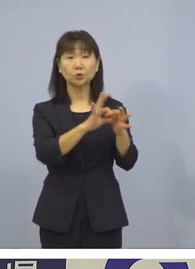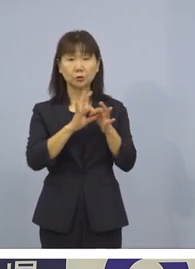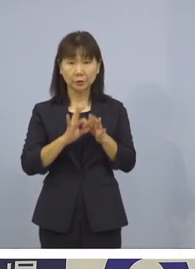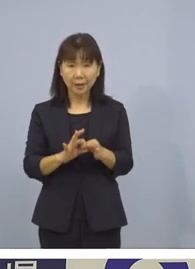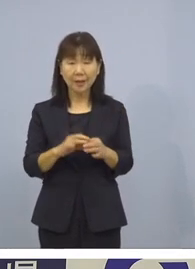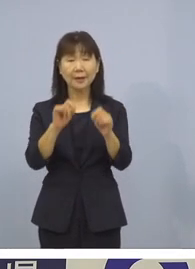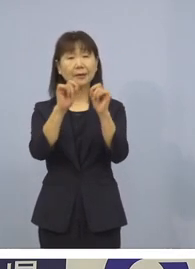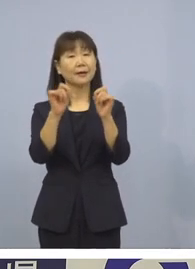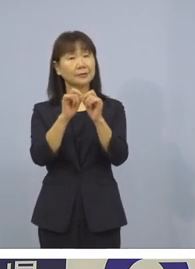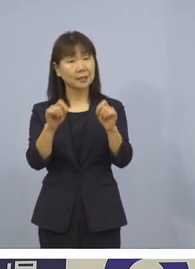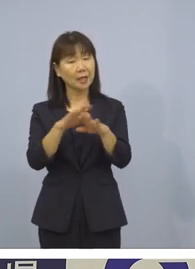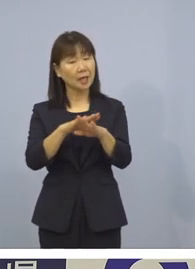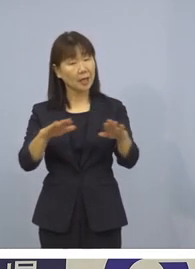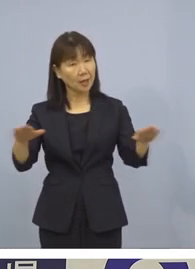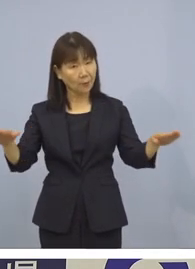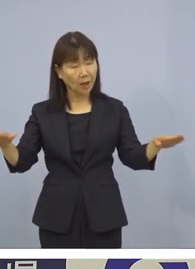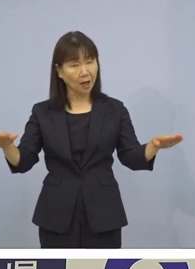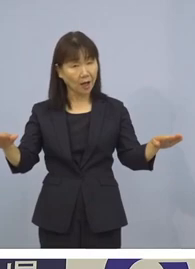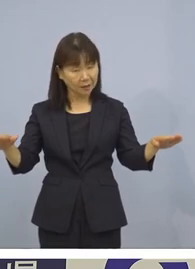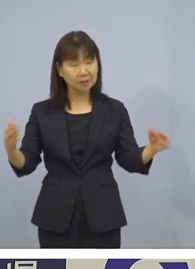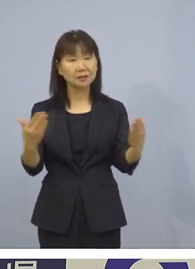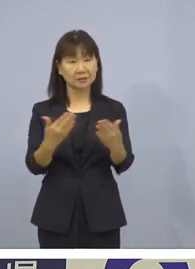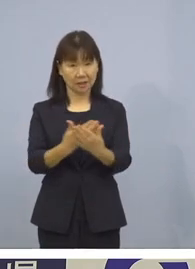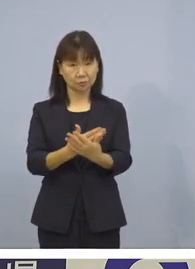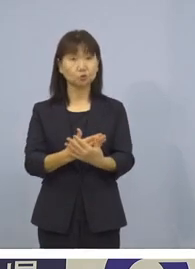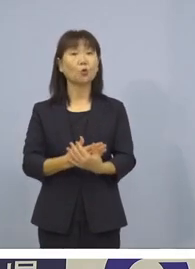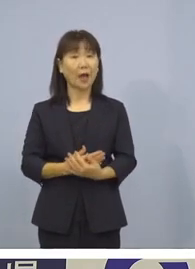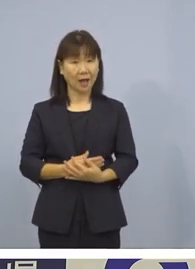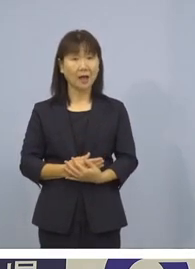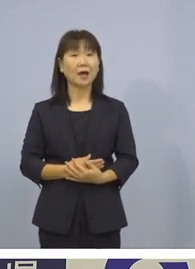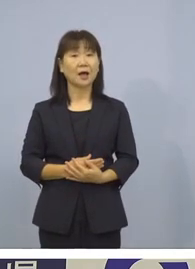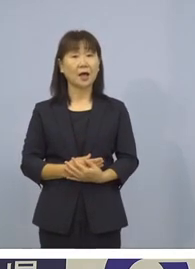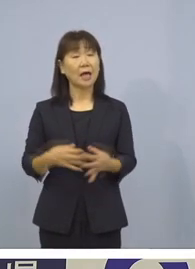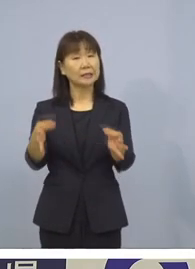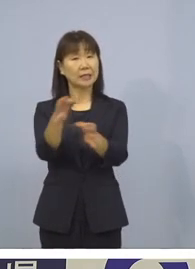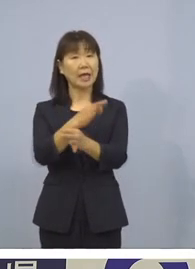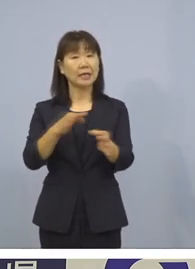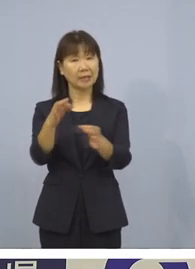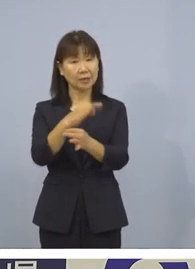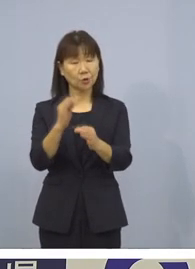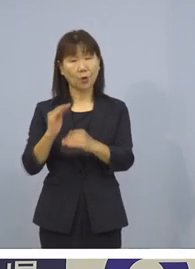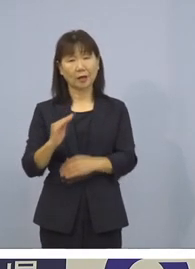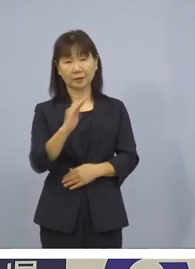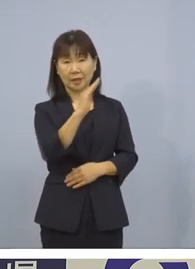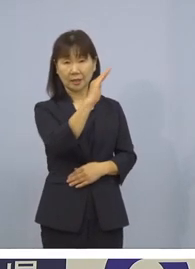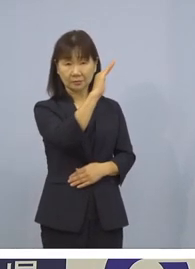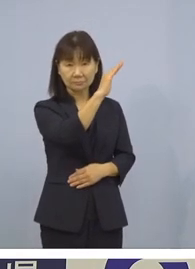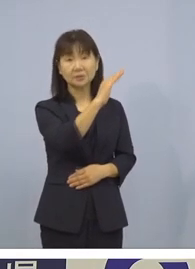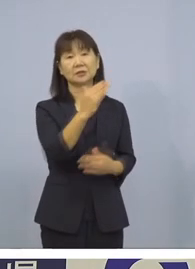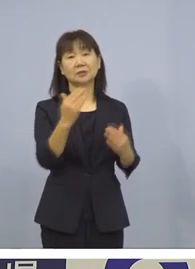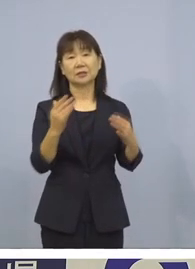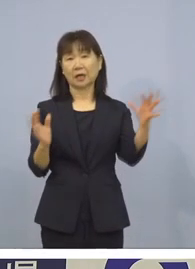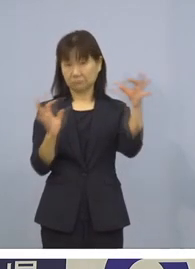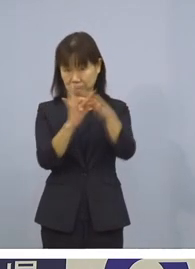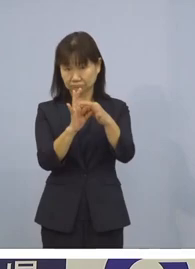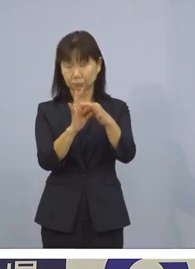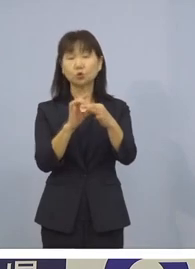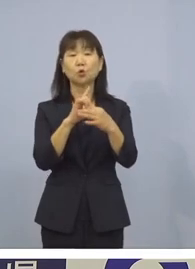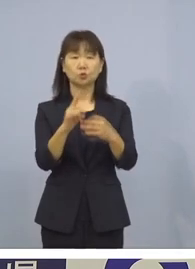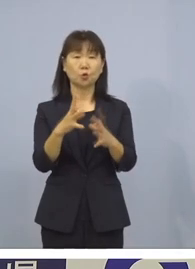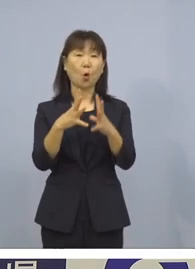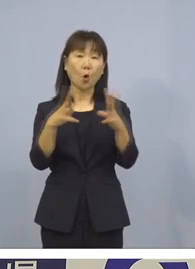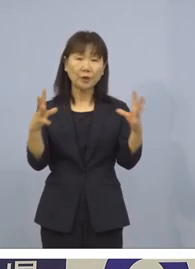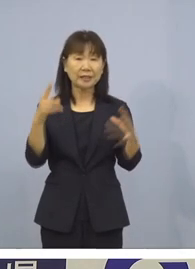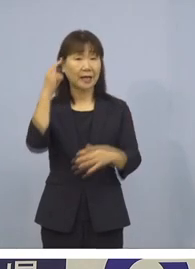に平和をもたらすだとかですね、あの経済発展をもたらすという、こういう大きな考え方